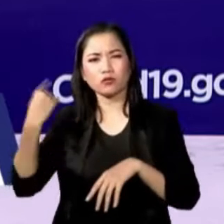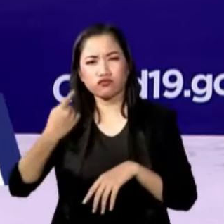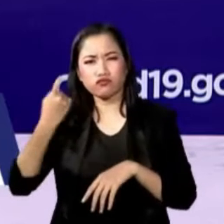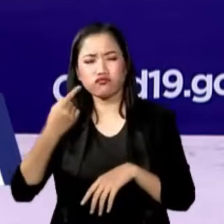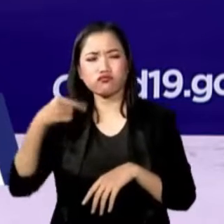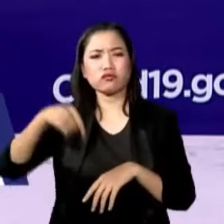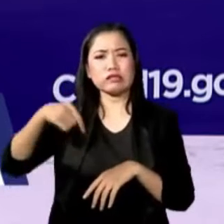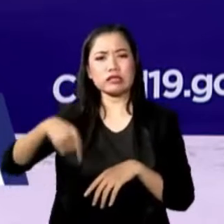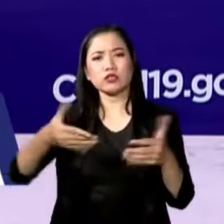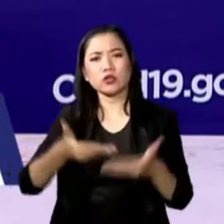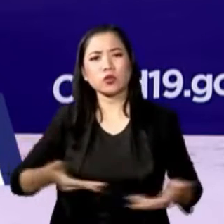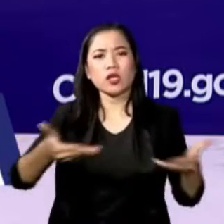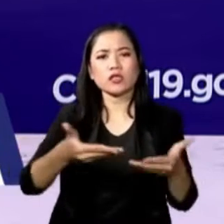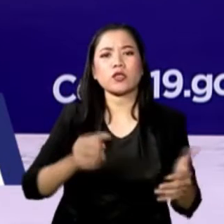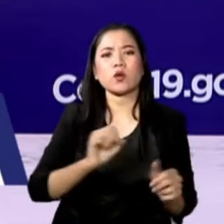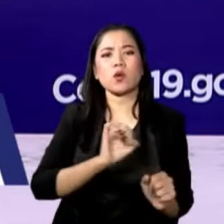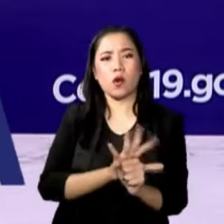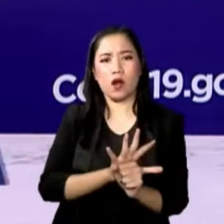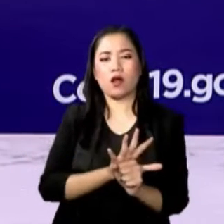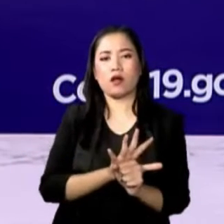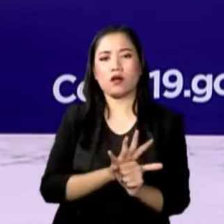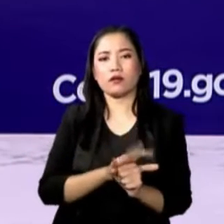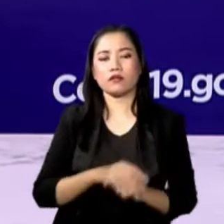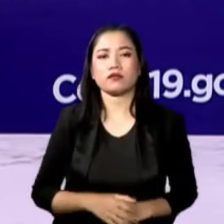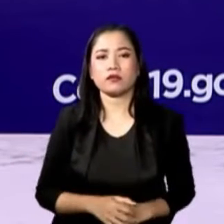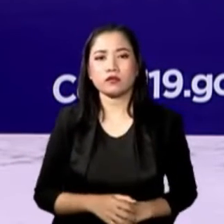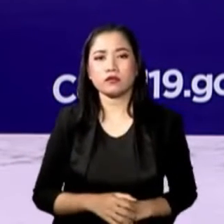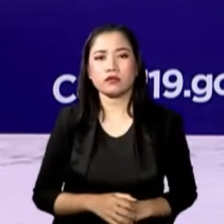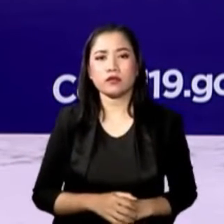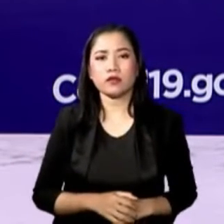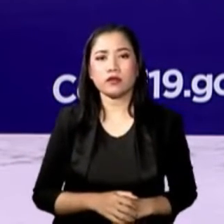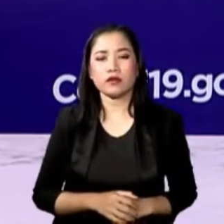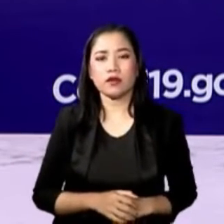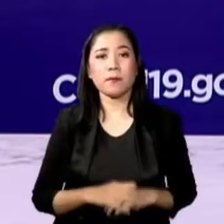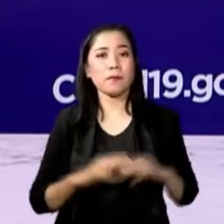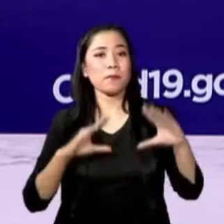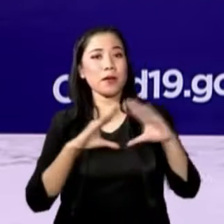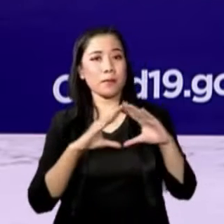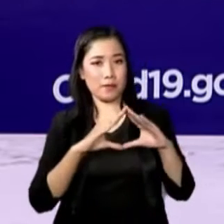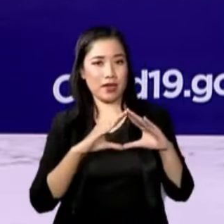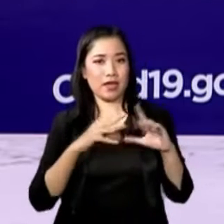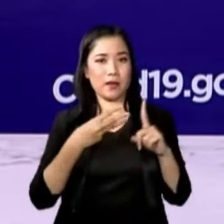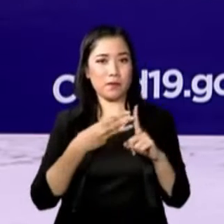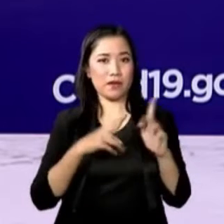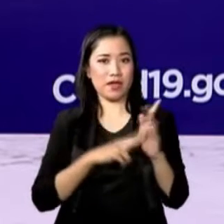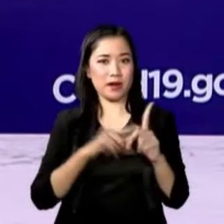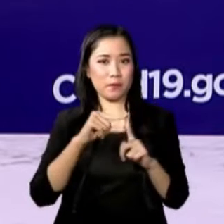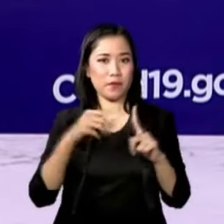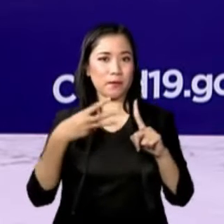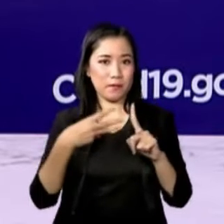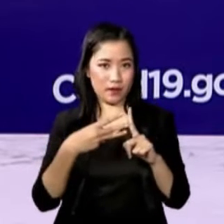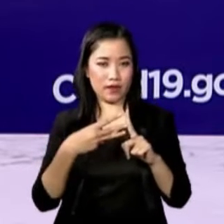di tengah pandemi yang sedang terjadi pada saat ini. Badan Nasional Penanggulangan Bencana atau